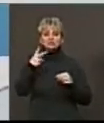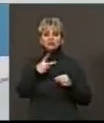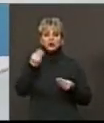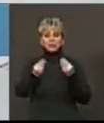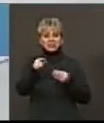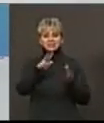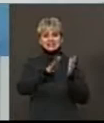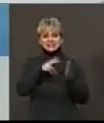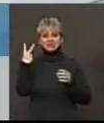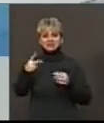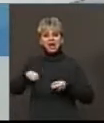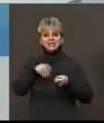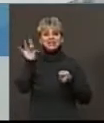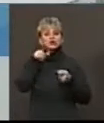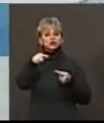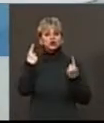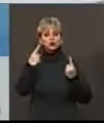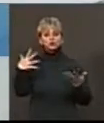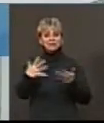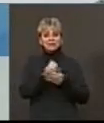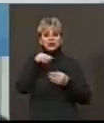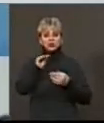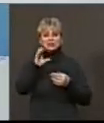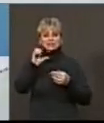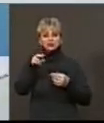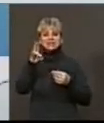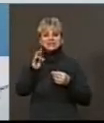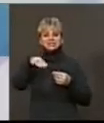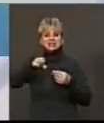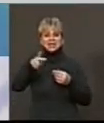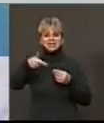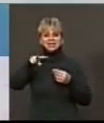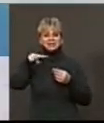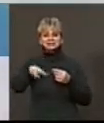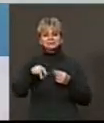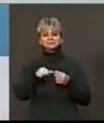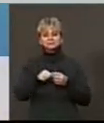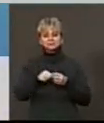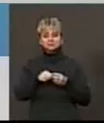матчей 9-2. Хоккейный Ростов крупно переиграл юниор-спутник из Нижнего Тагила.